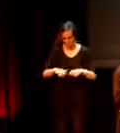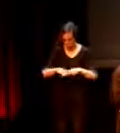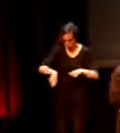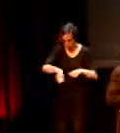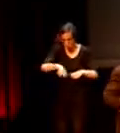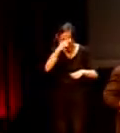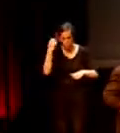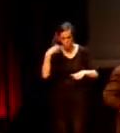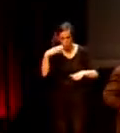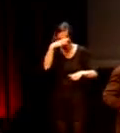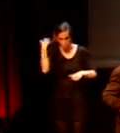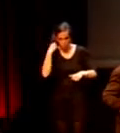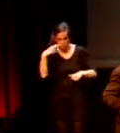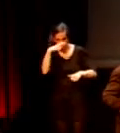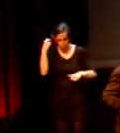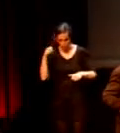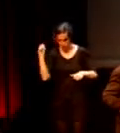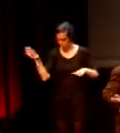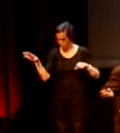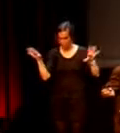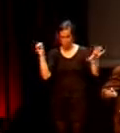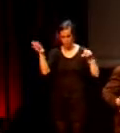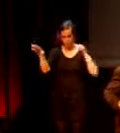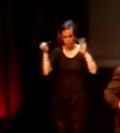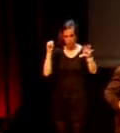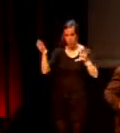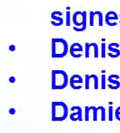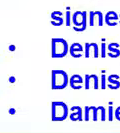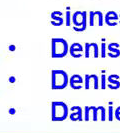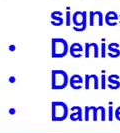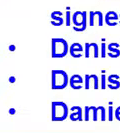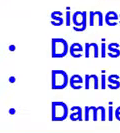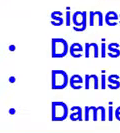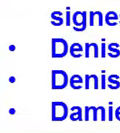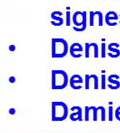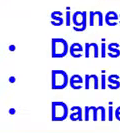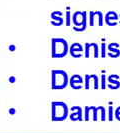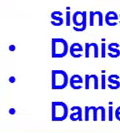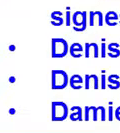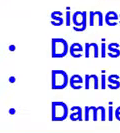il a des sons. C'est incroyable. Voilà, j'ai fini. Merci.